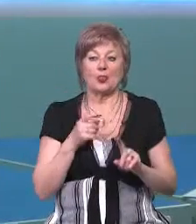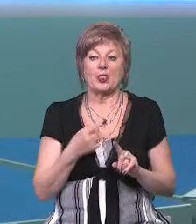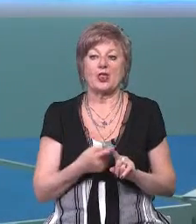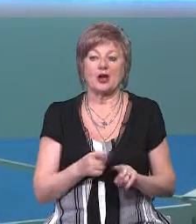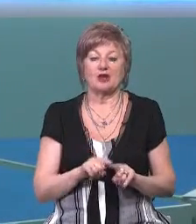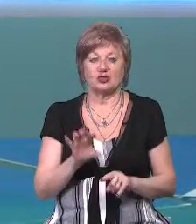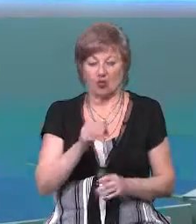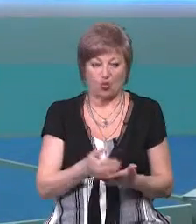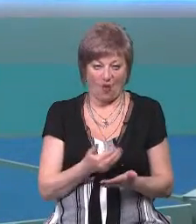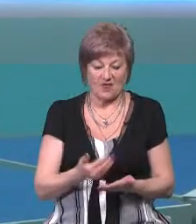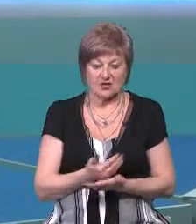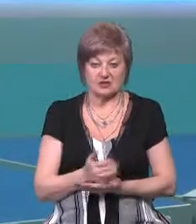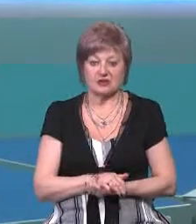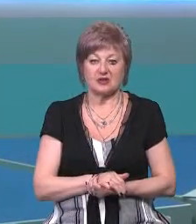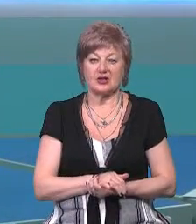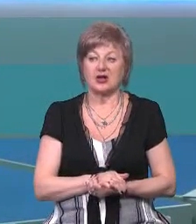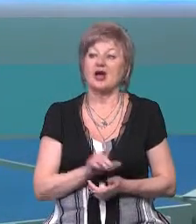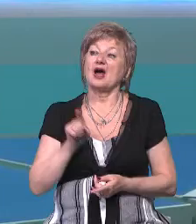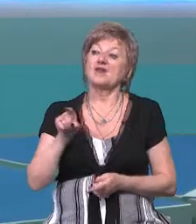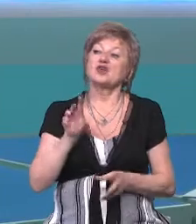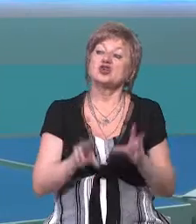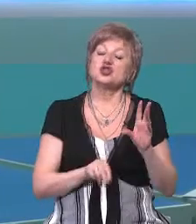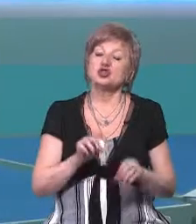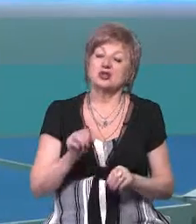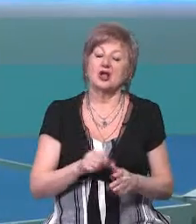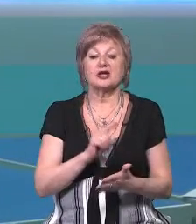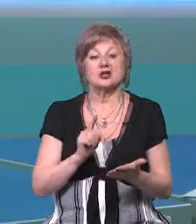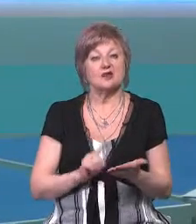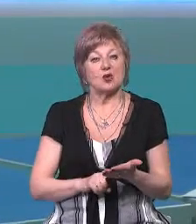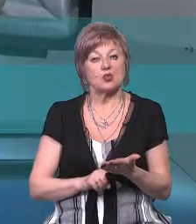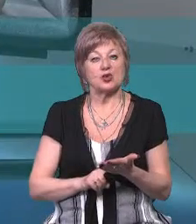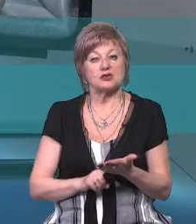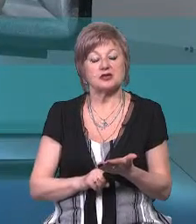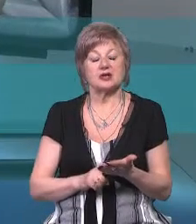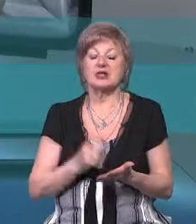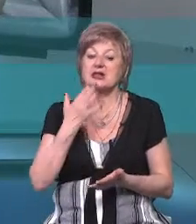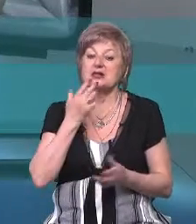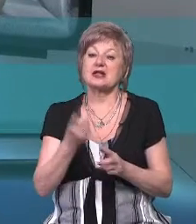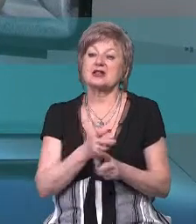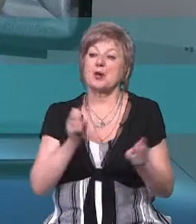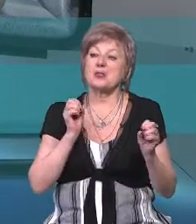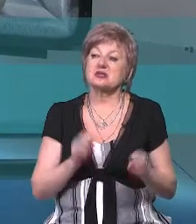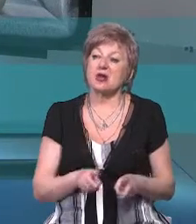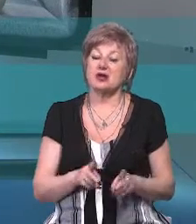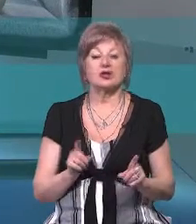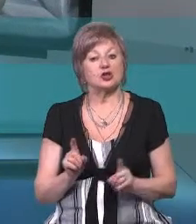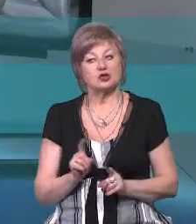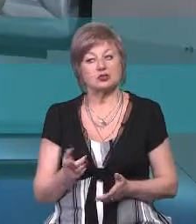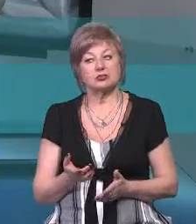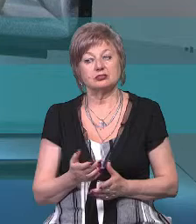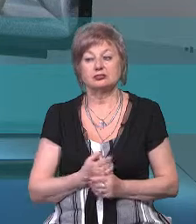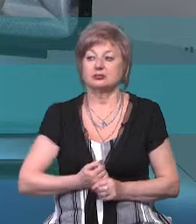можна ловити. Пане Володимире, а як ви вважаєте, це питання національної безпеки, чи як